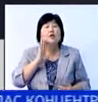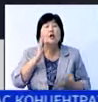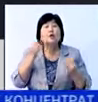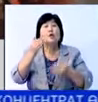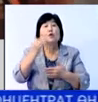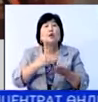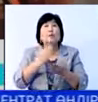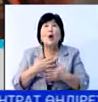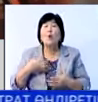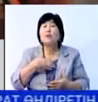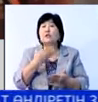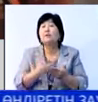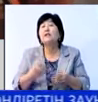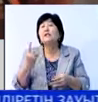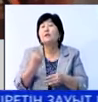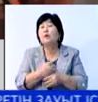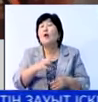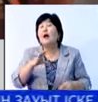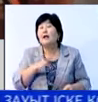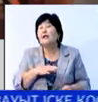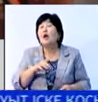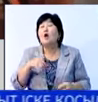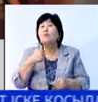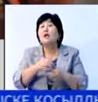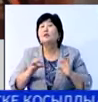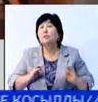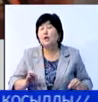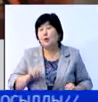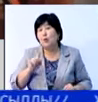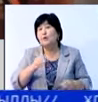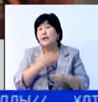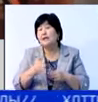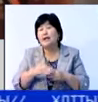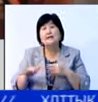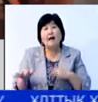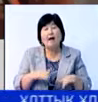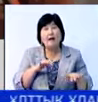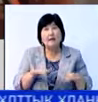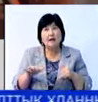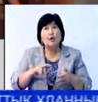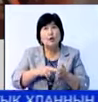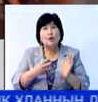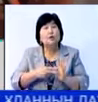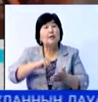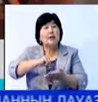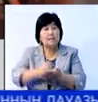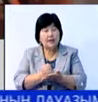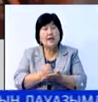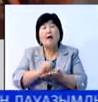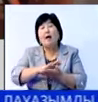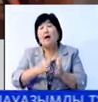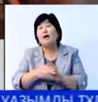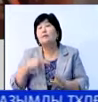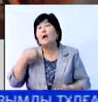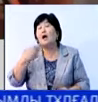түспей тұрған өзекті мәселелердің бірі болғандықтан бас прокуратурамен осы салада атқарылатын іс жоспары бекітілген. Қалыптасқан